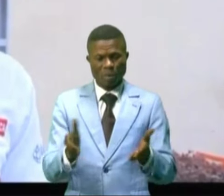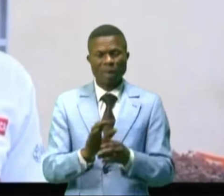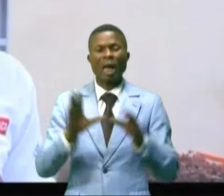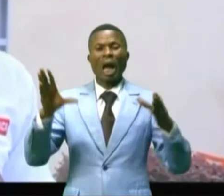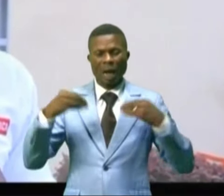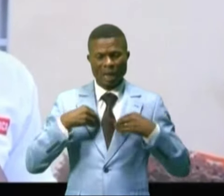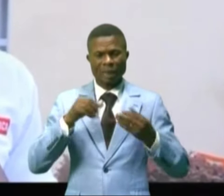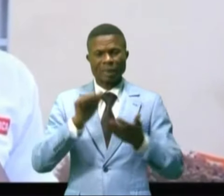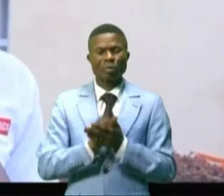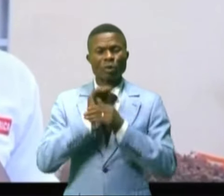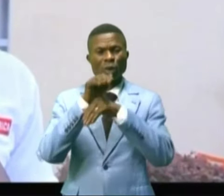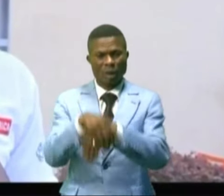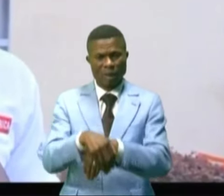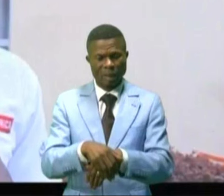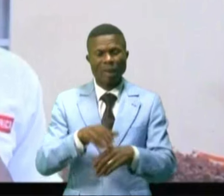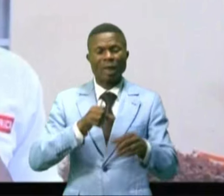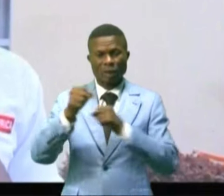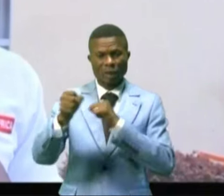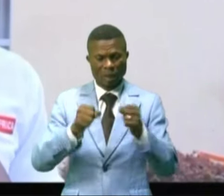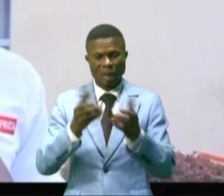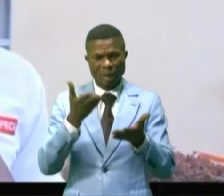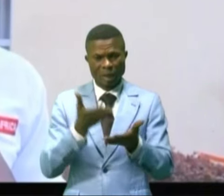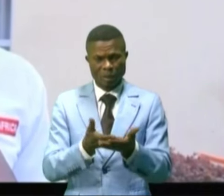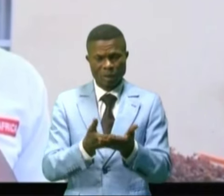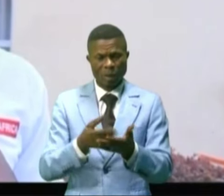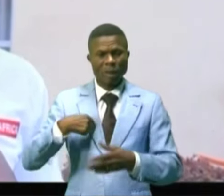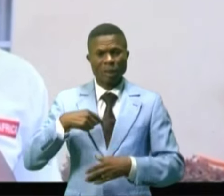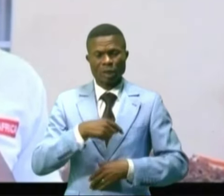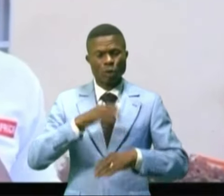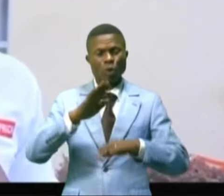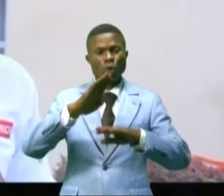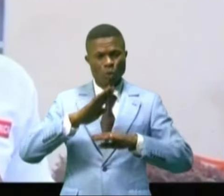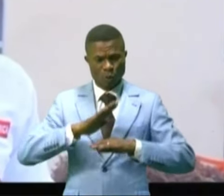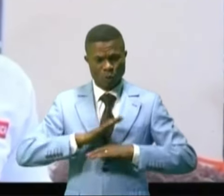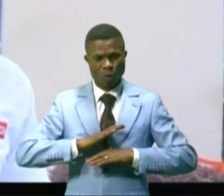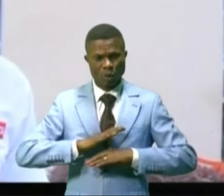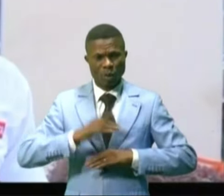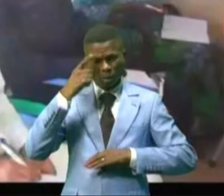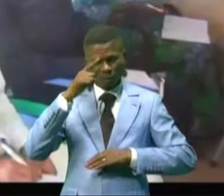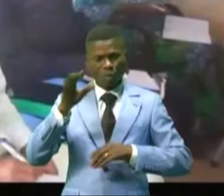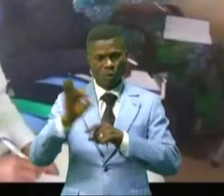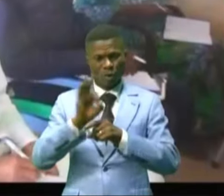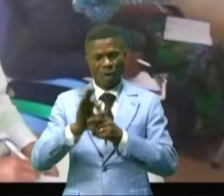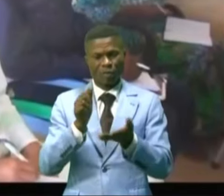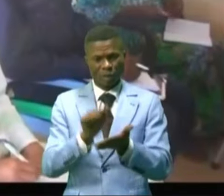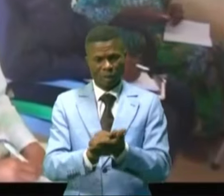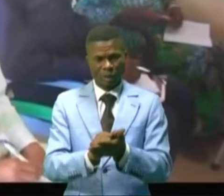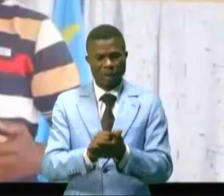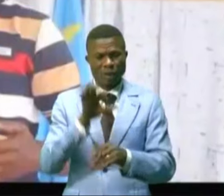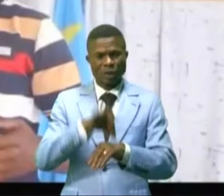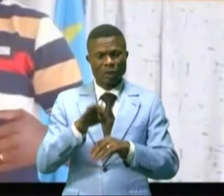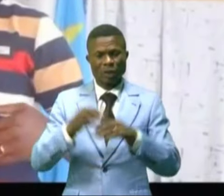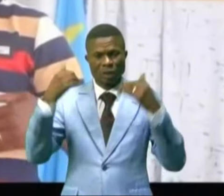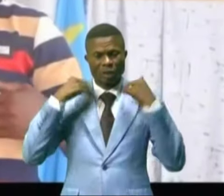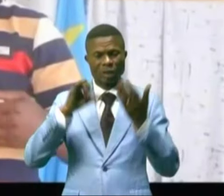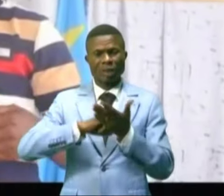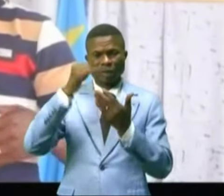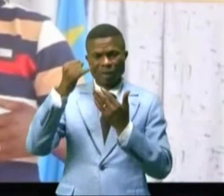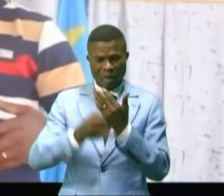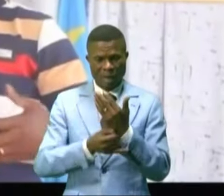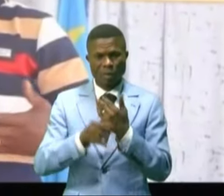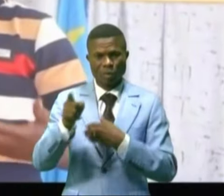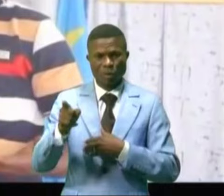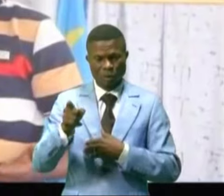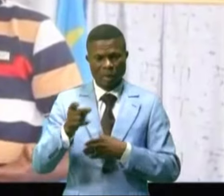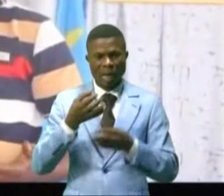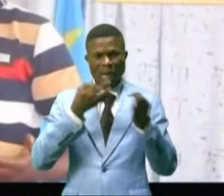Tous les participants se sont engagés dans la lutte et nous avons été satisfaits de cette formation. Une occasion pour le chef de projet Moïse Kavunga de